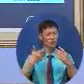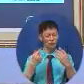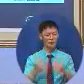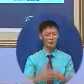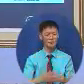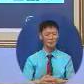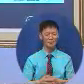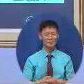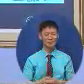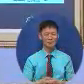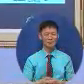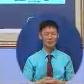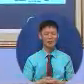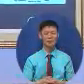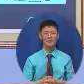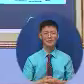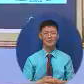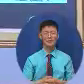됩니다.